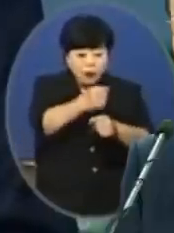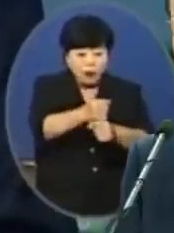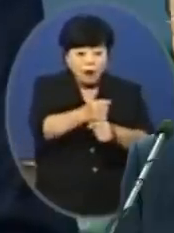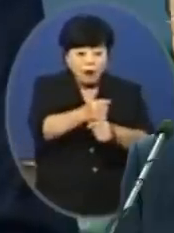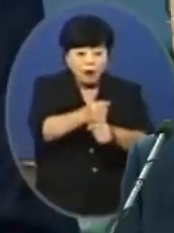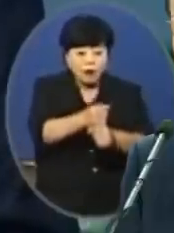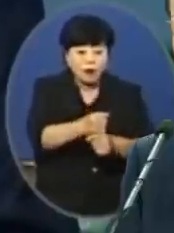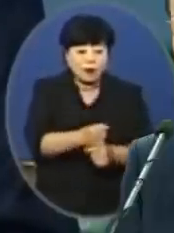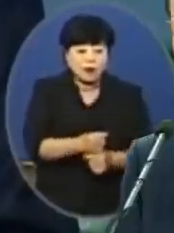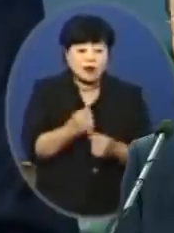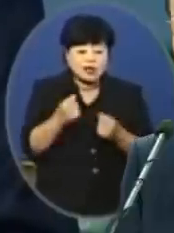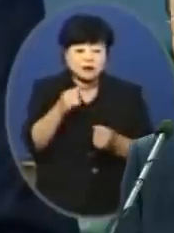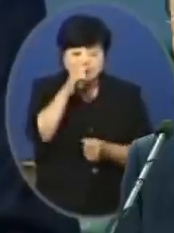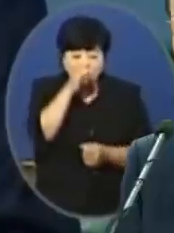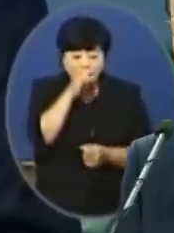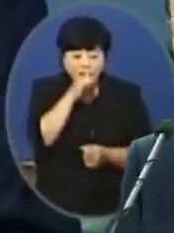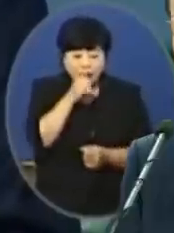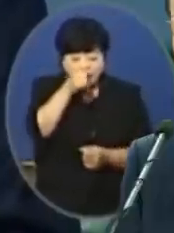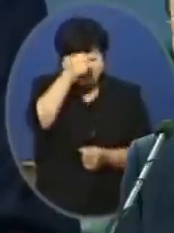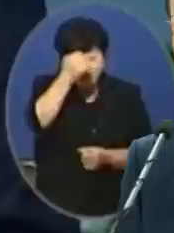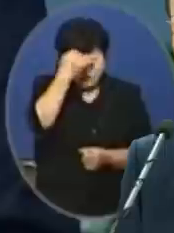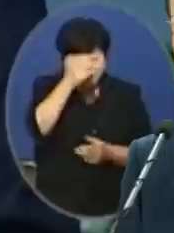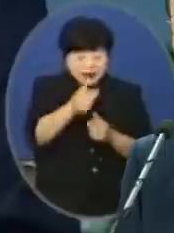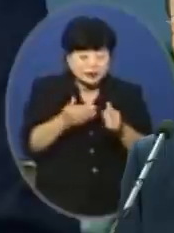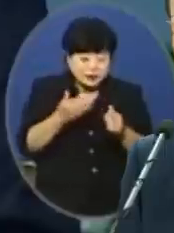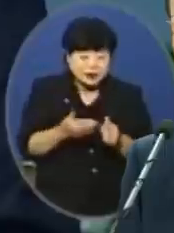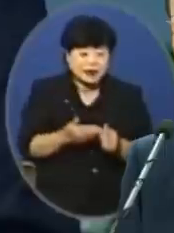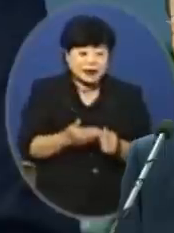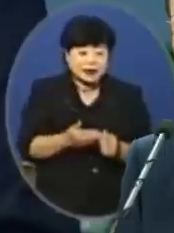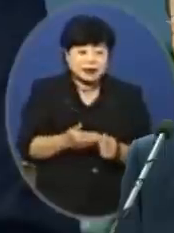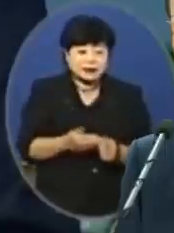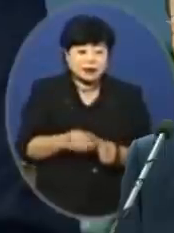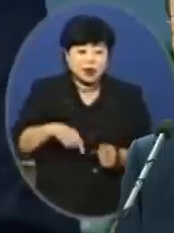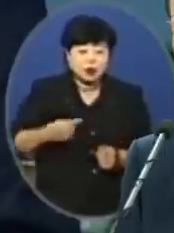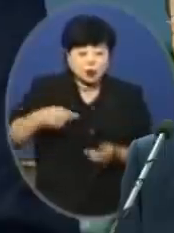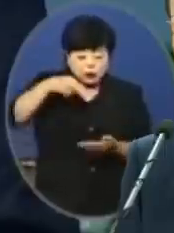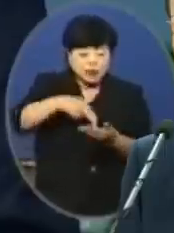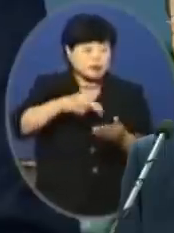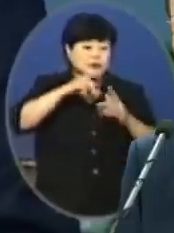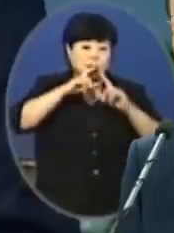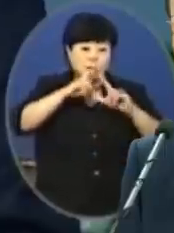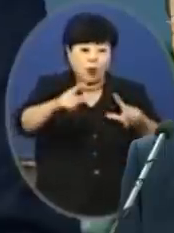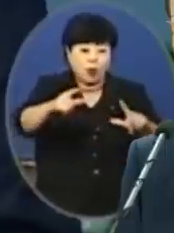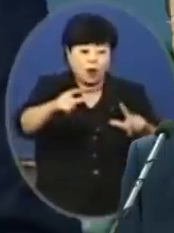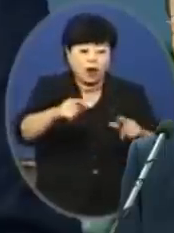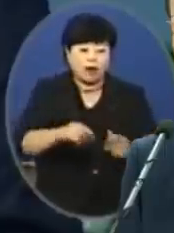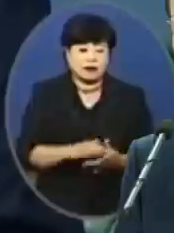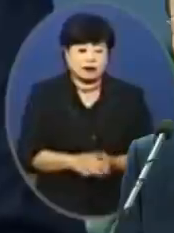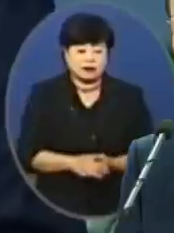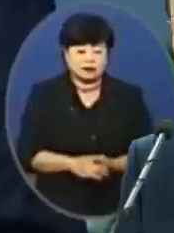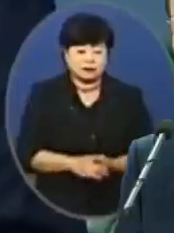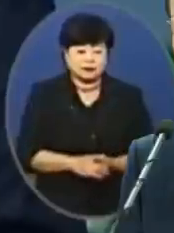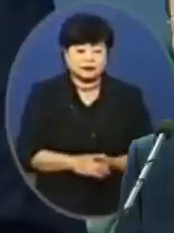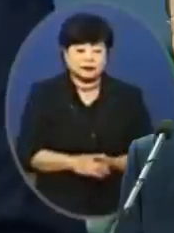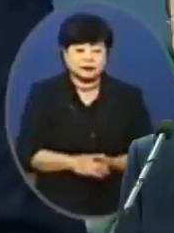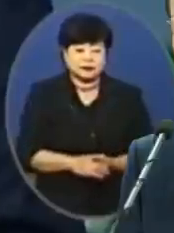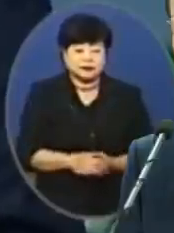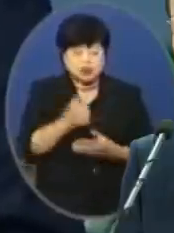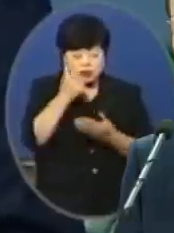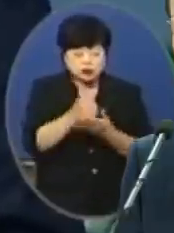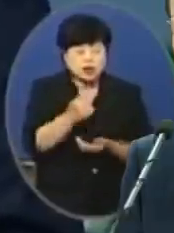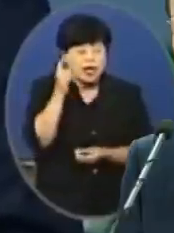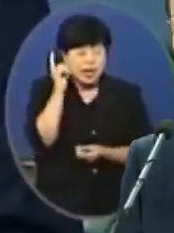지으셨고 지을 힘이 있었는데 아담과 하와는 하나님께로부터 독립을 선포하고 나가가지고서 그로 말미암아 다가온